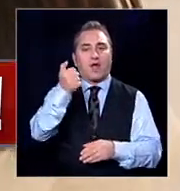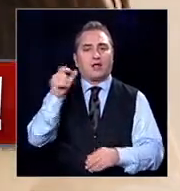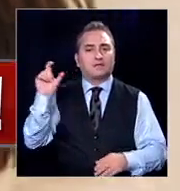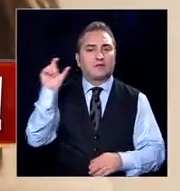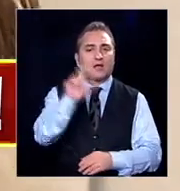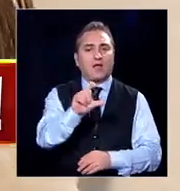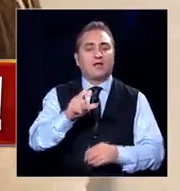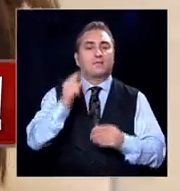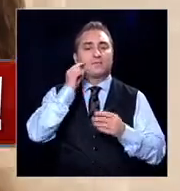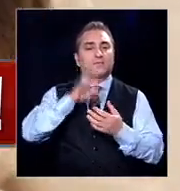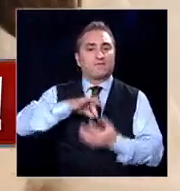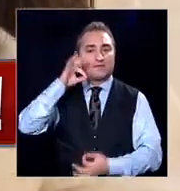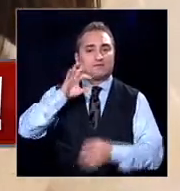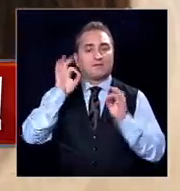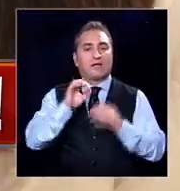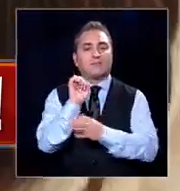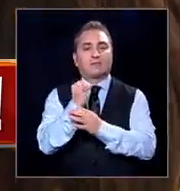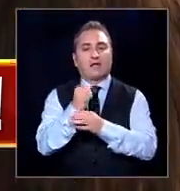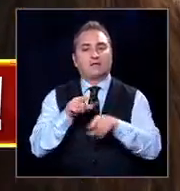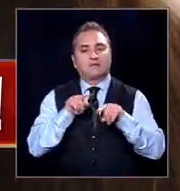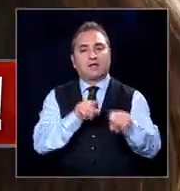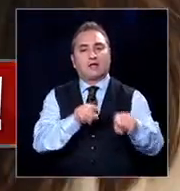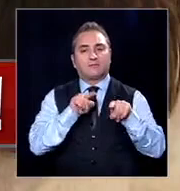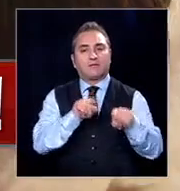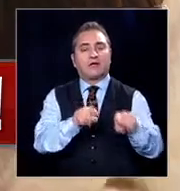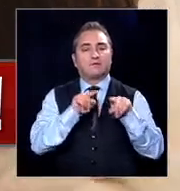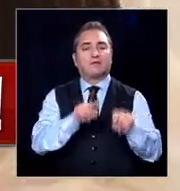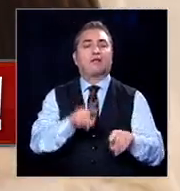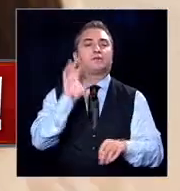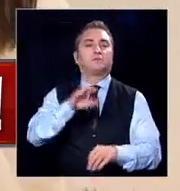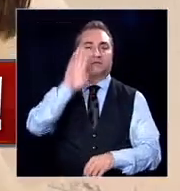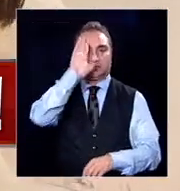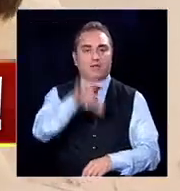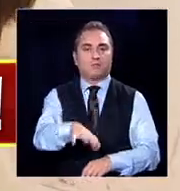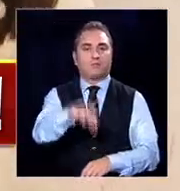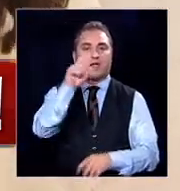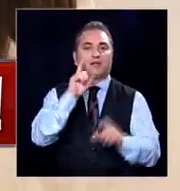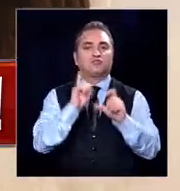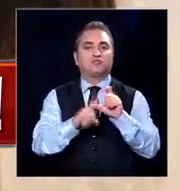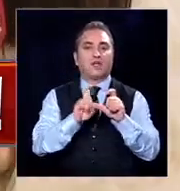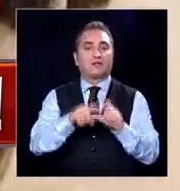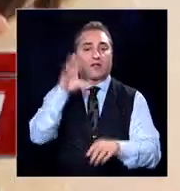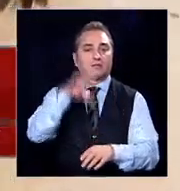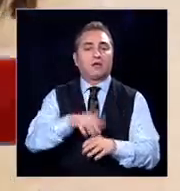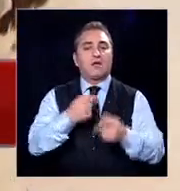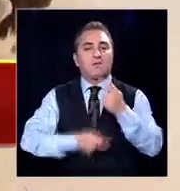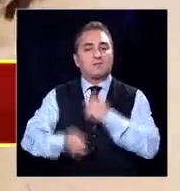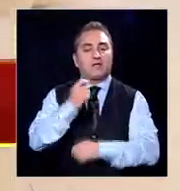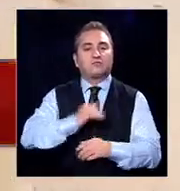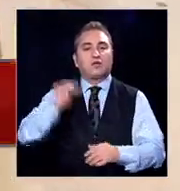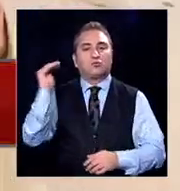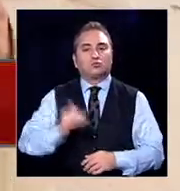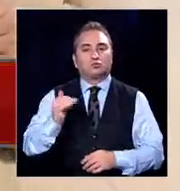boyunca fiziki ve teknik takip yaptı. Ve İstanbul merkezli bir çetenin piyasaya düşük